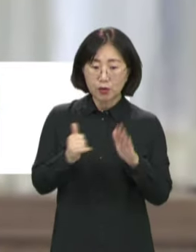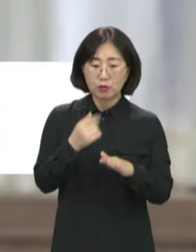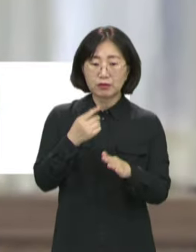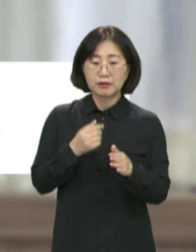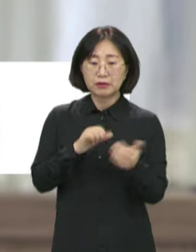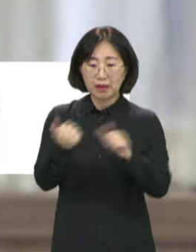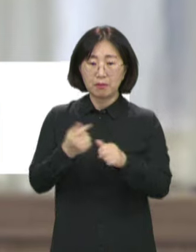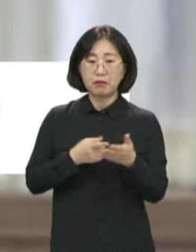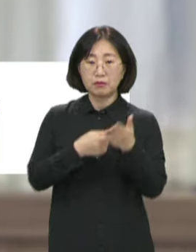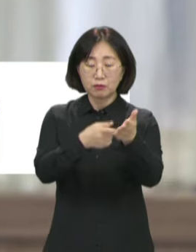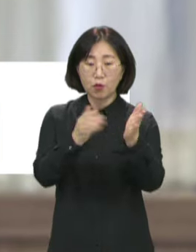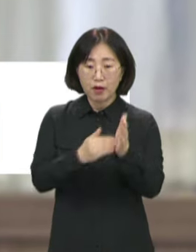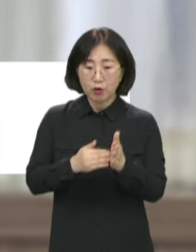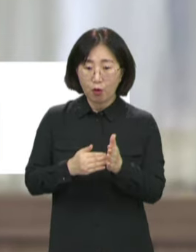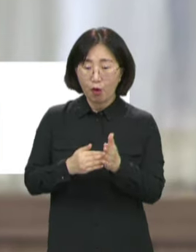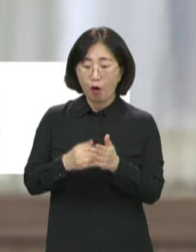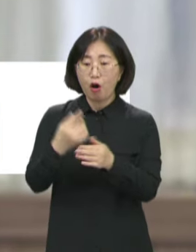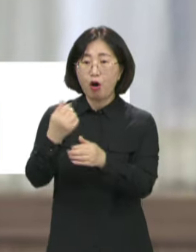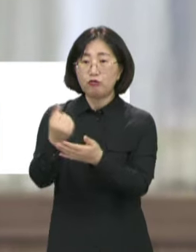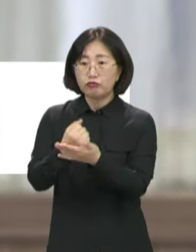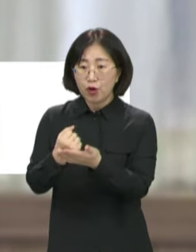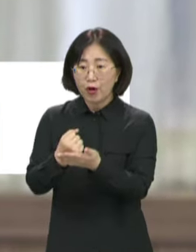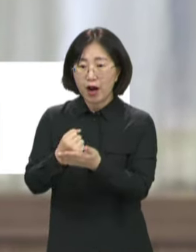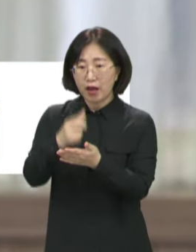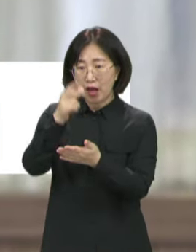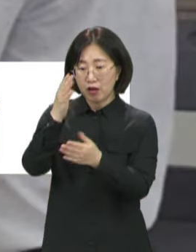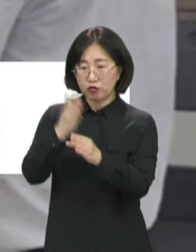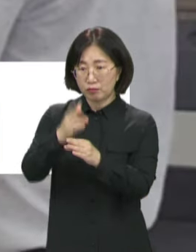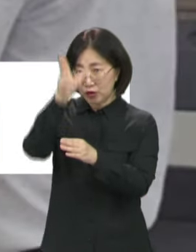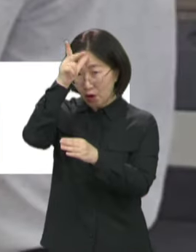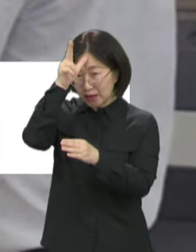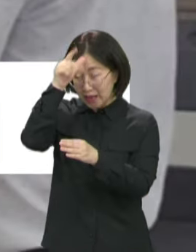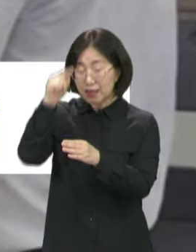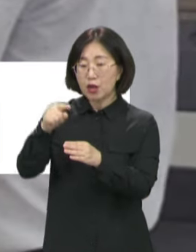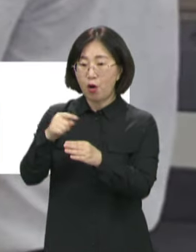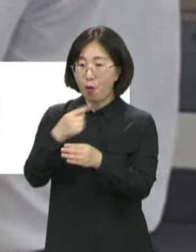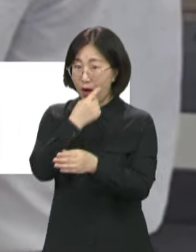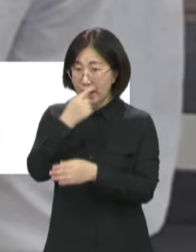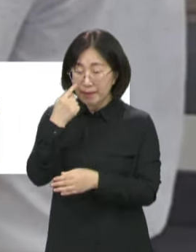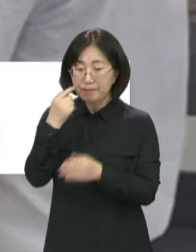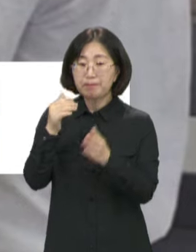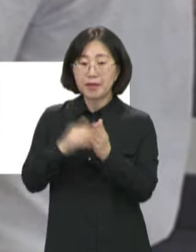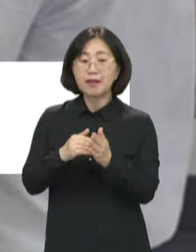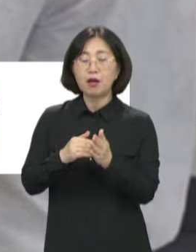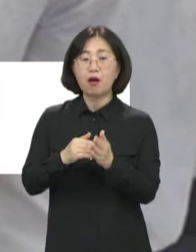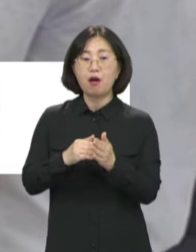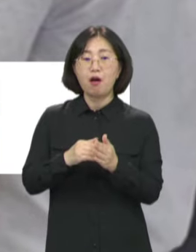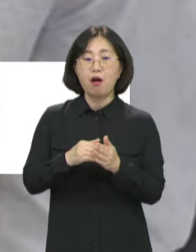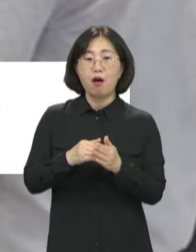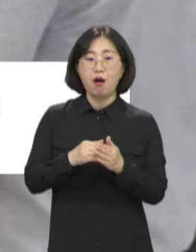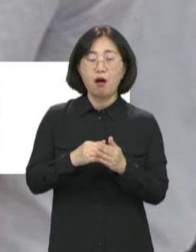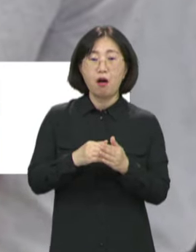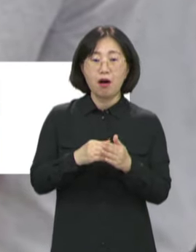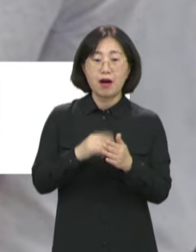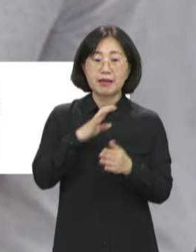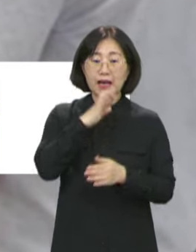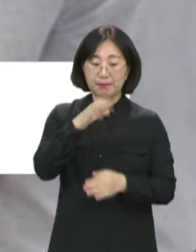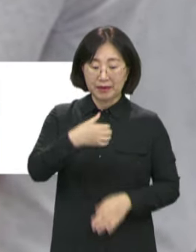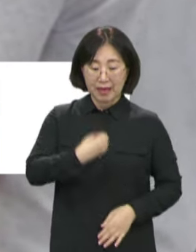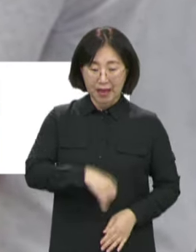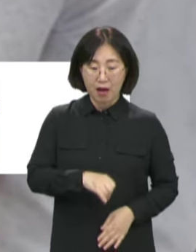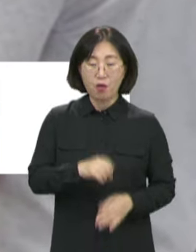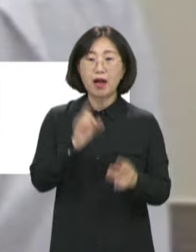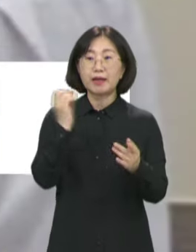우연한 기회로 인적사항을 확인한 대전중부경찰서 직원들의 도움으로 지난 25일 40대 딸과 다시 만나게